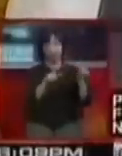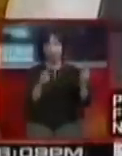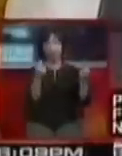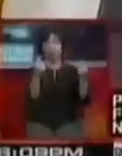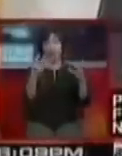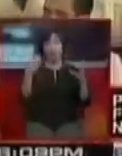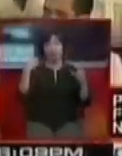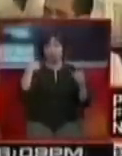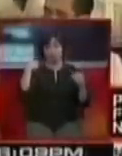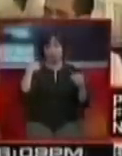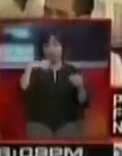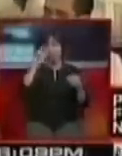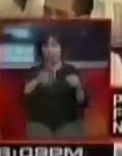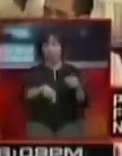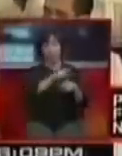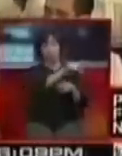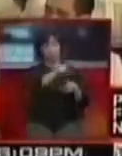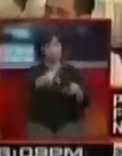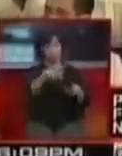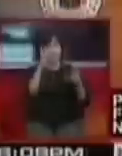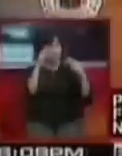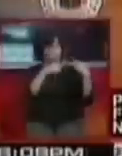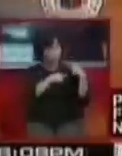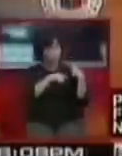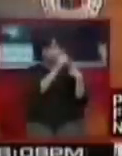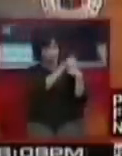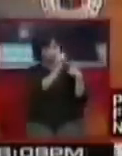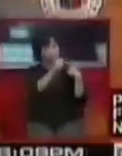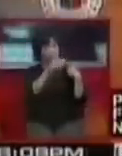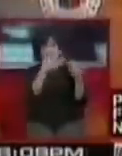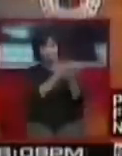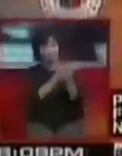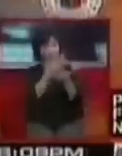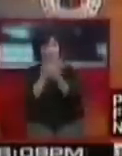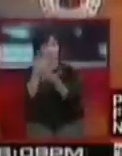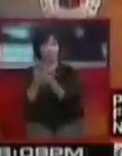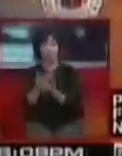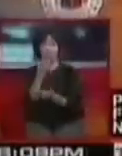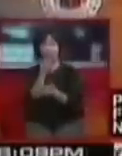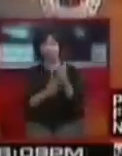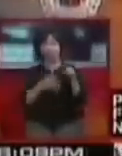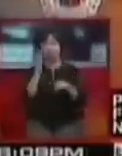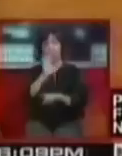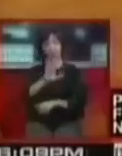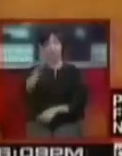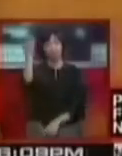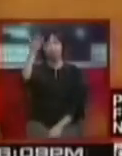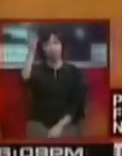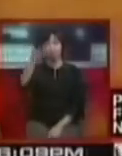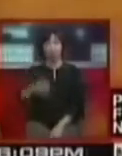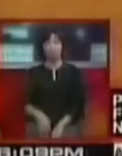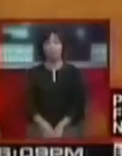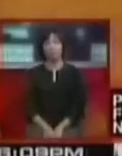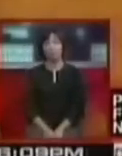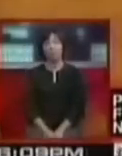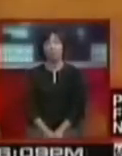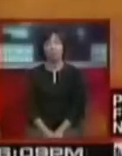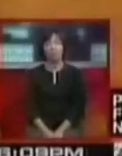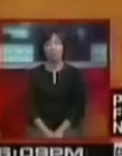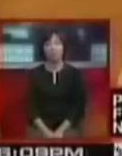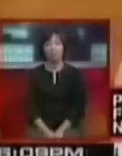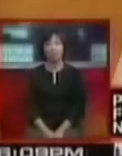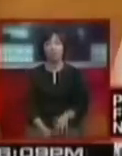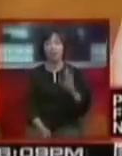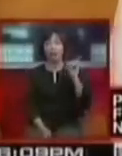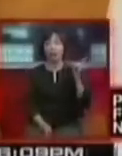pang opisyal ang dapat panagutin ng gobyerno. Narito ang ilan sa mga pahayag ng Pangulo. Ang dating sick